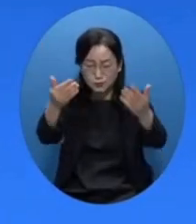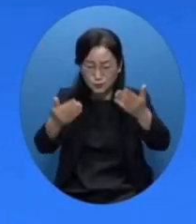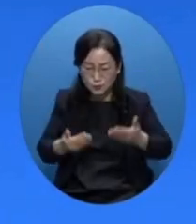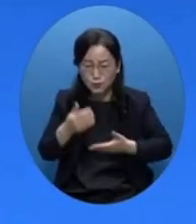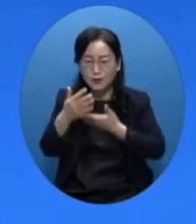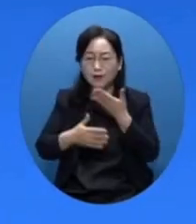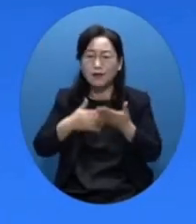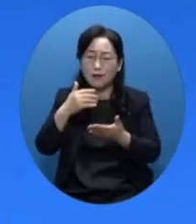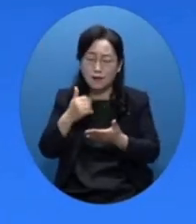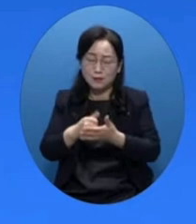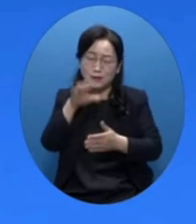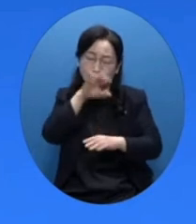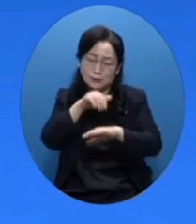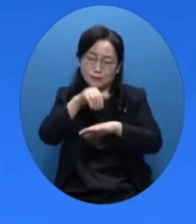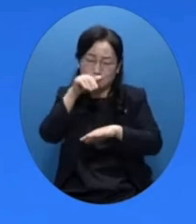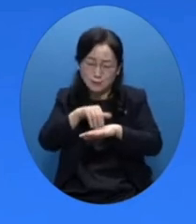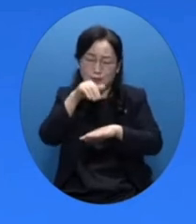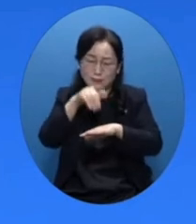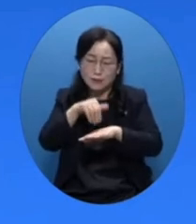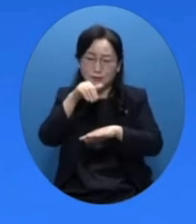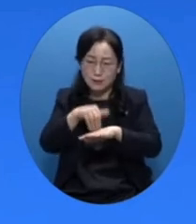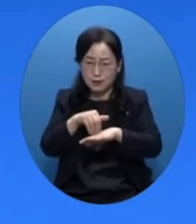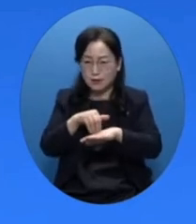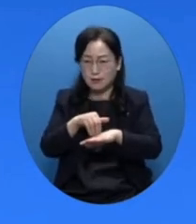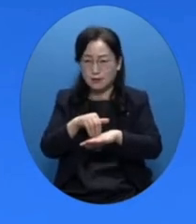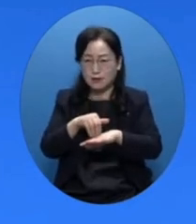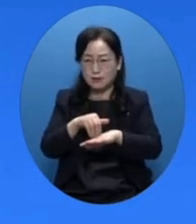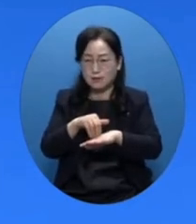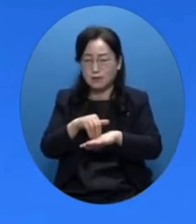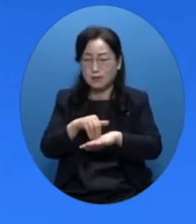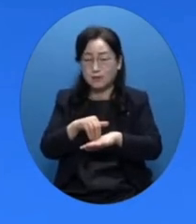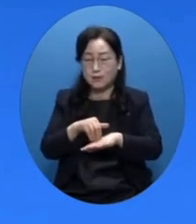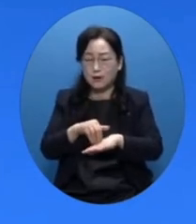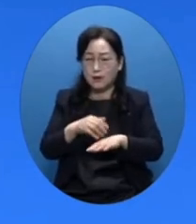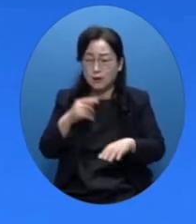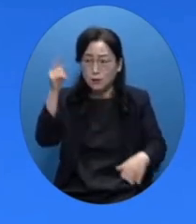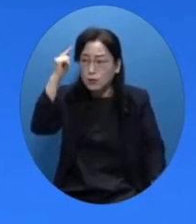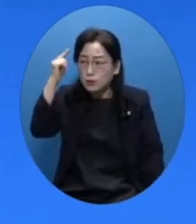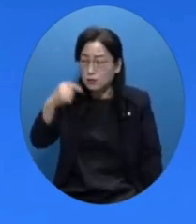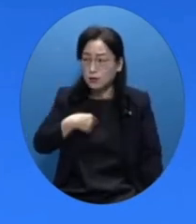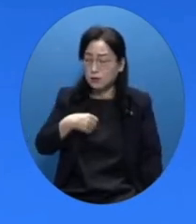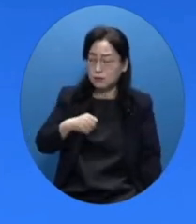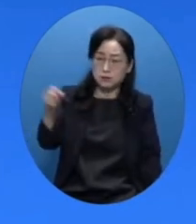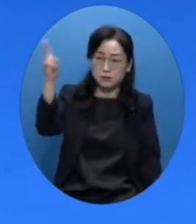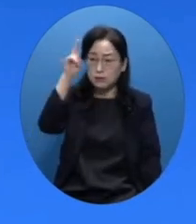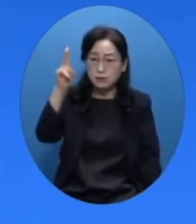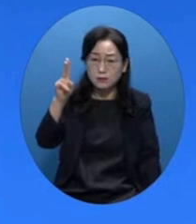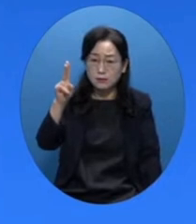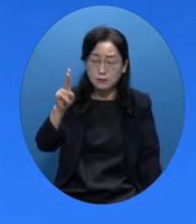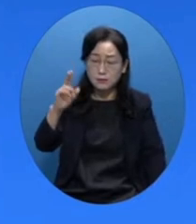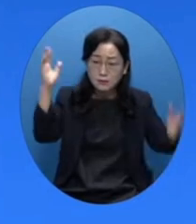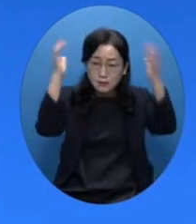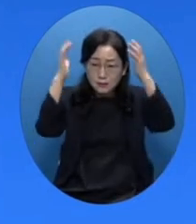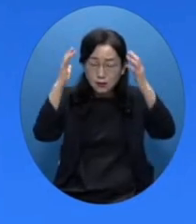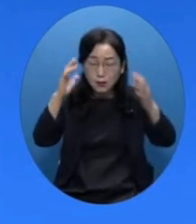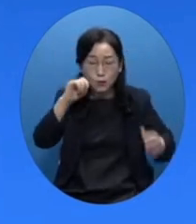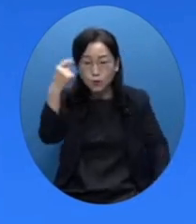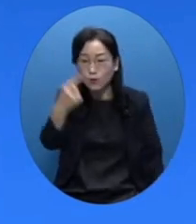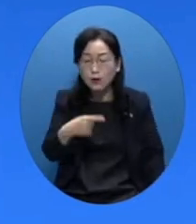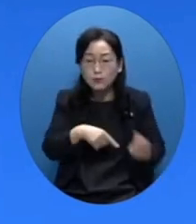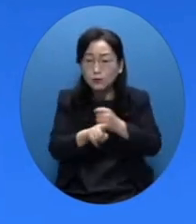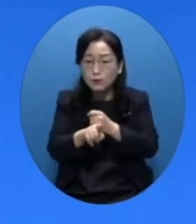연 달에 도구입니다 왜 내게 끝도 없이 변 취하는 것 입니다 그러냐 쓴 하나님의